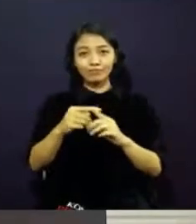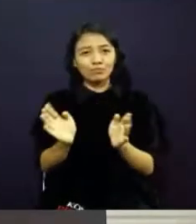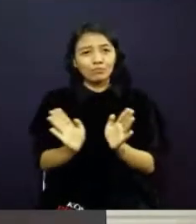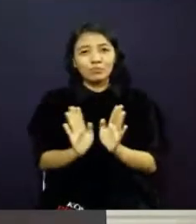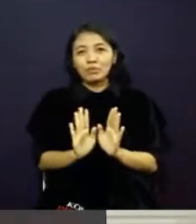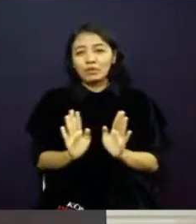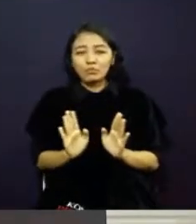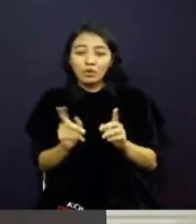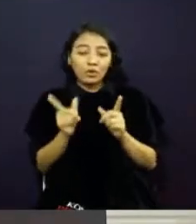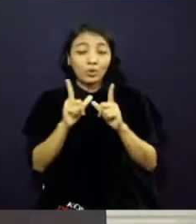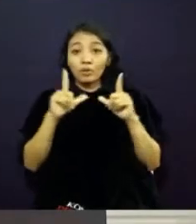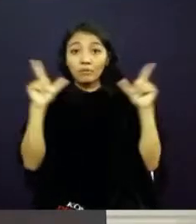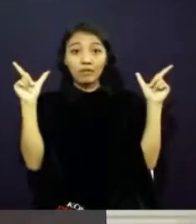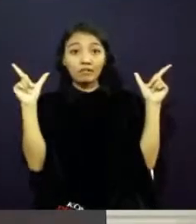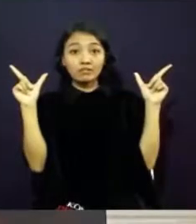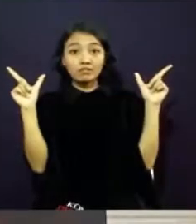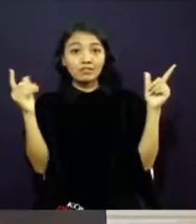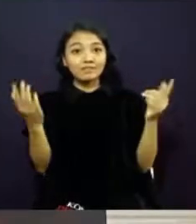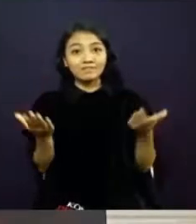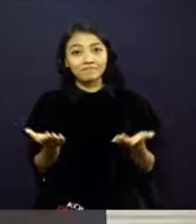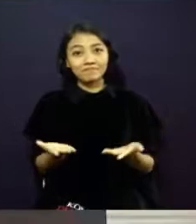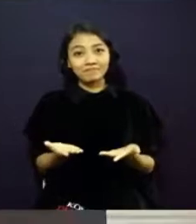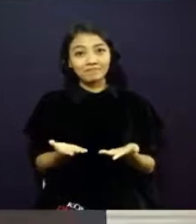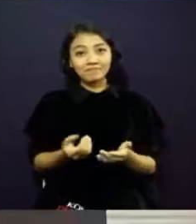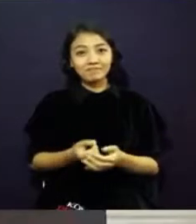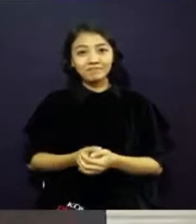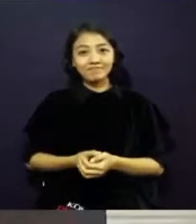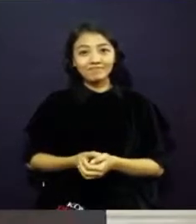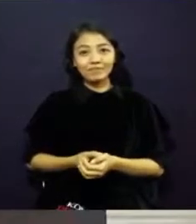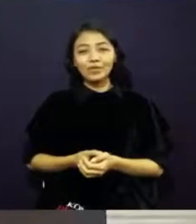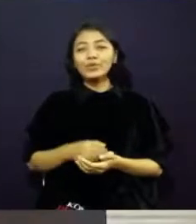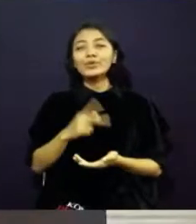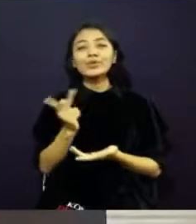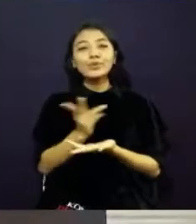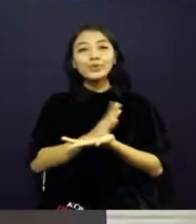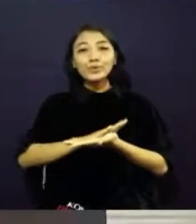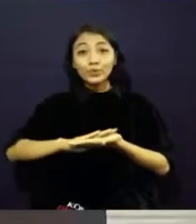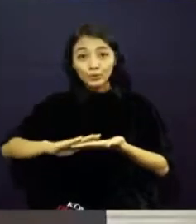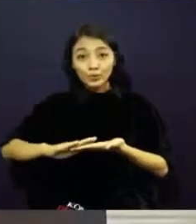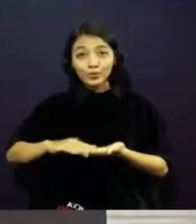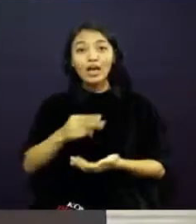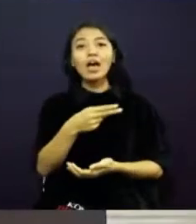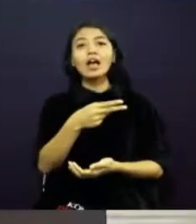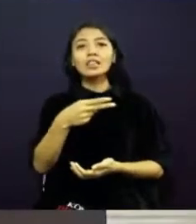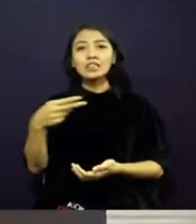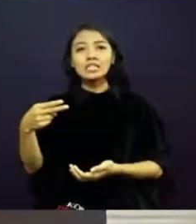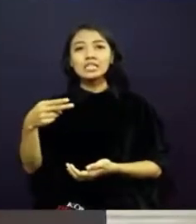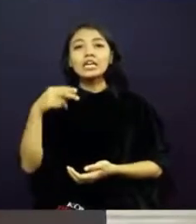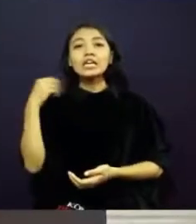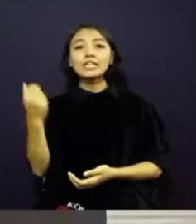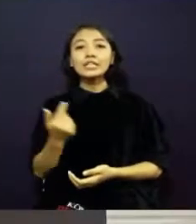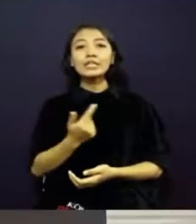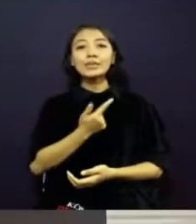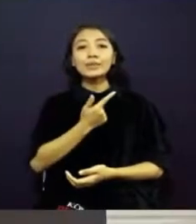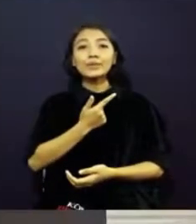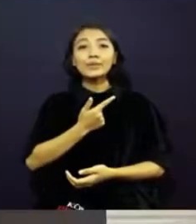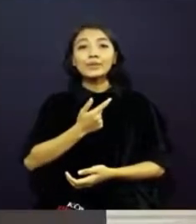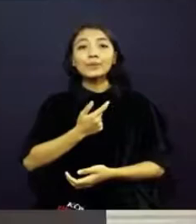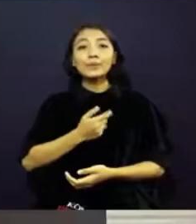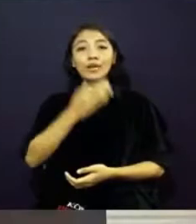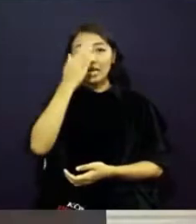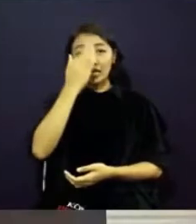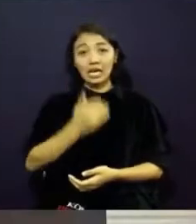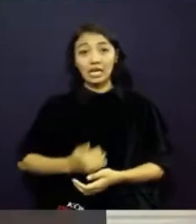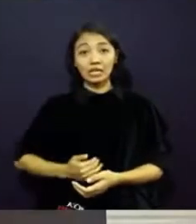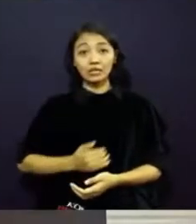sekali Hai kekudusan tidak lain adalah kehidupan Kristiani yang